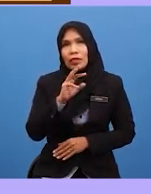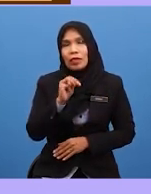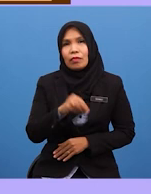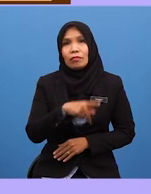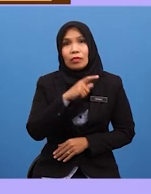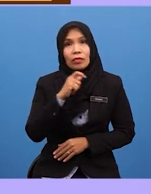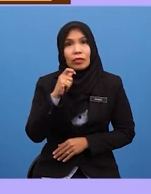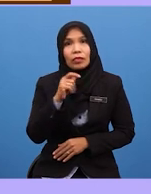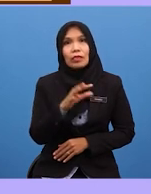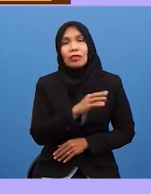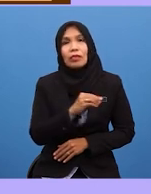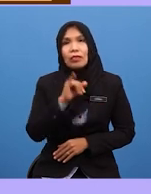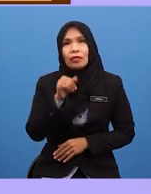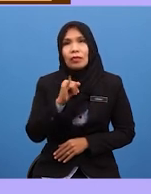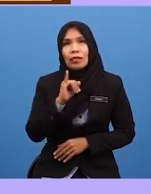masa.